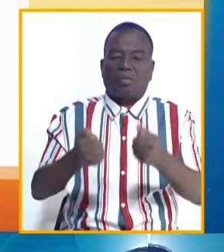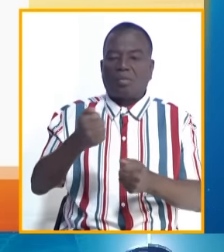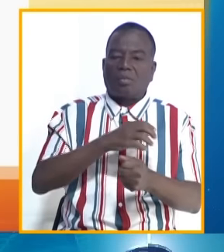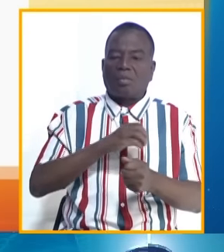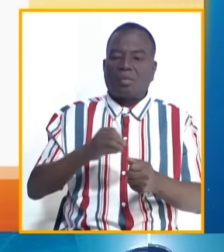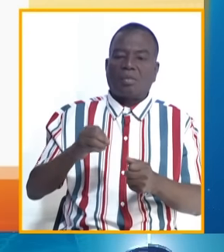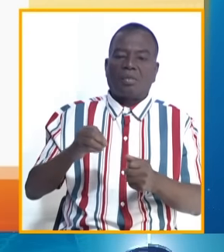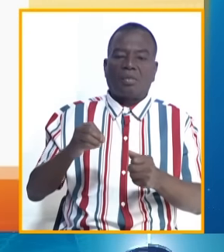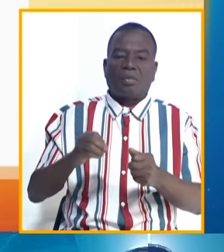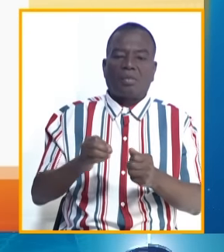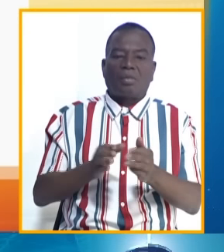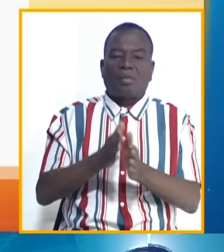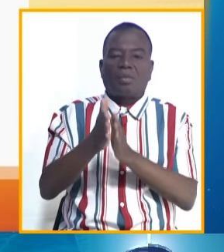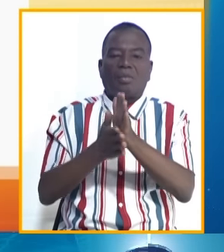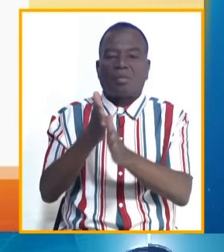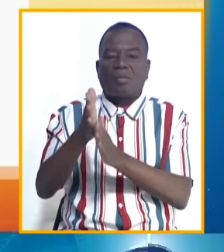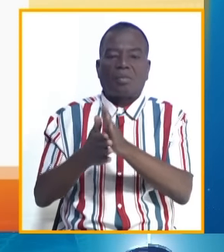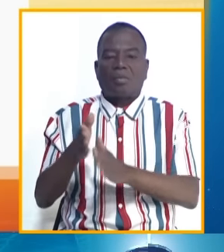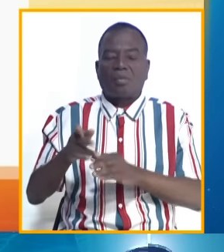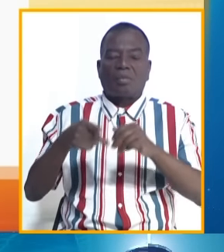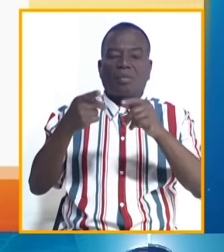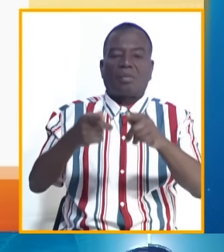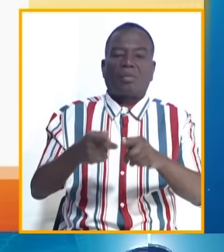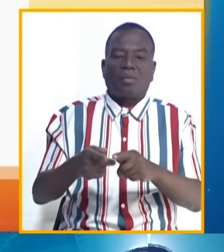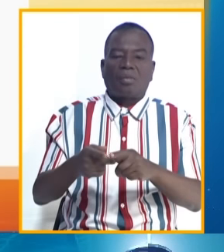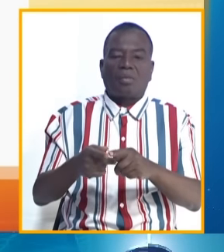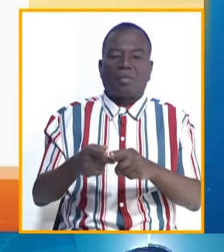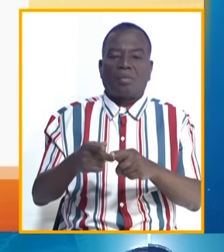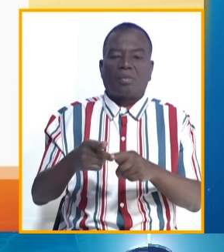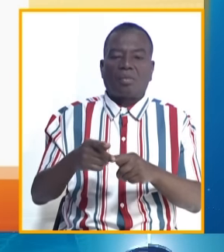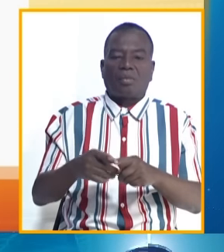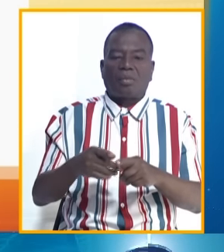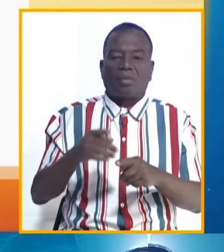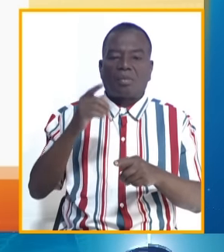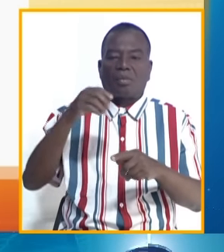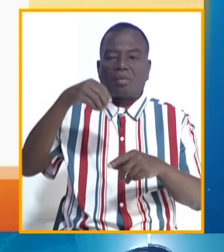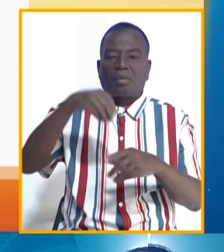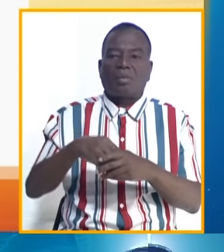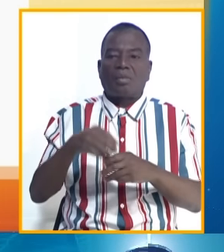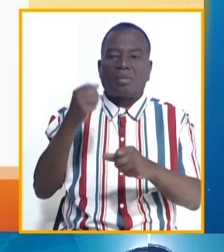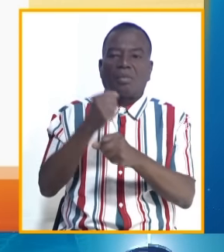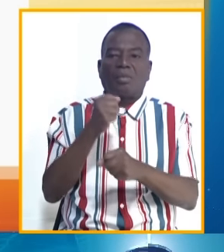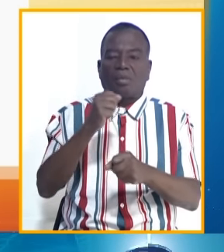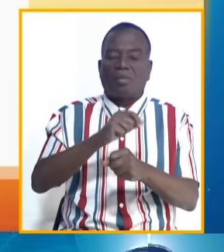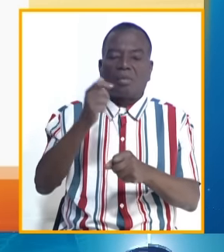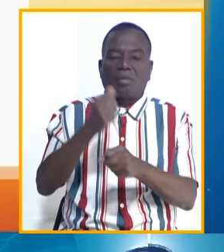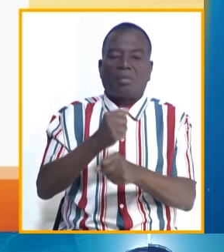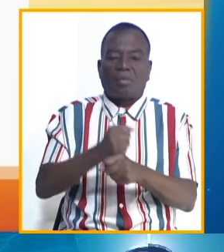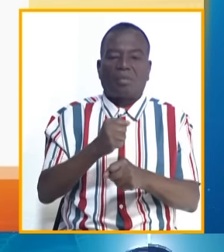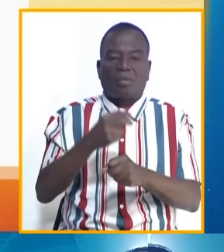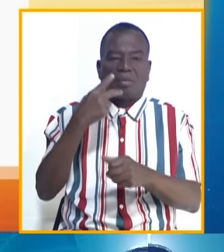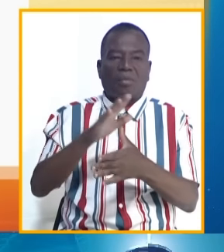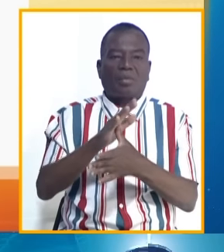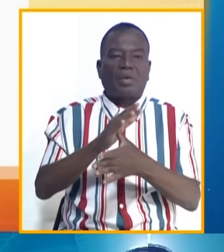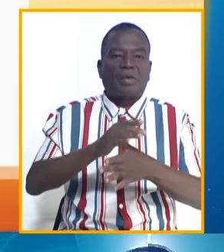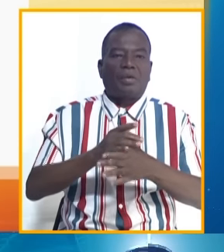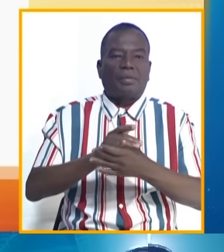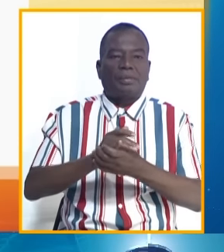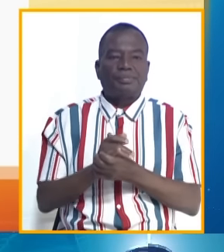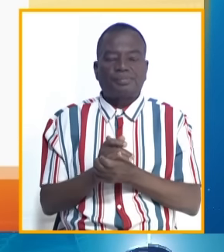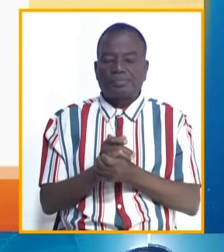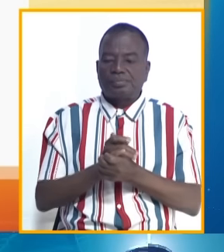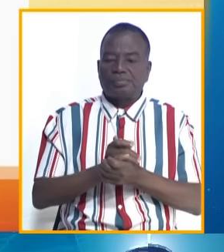des moyens de mobilité qui apporteront à coup sûr une performance aux magistrats dans l'exercice de leurs fonctions. Reportage Fred Oulaye